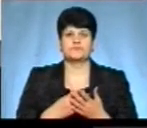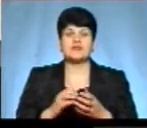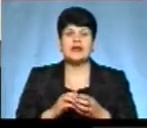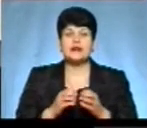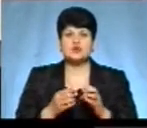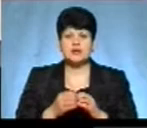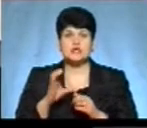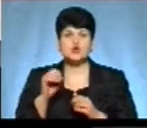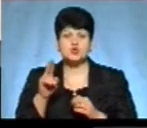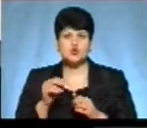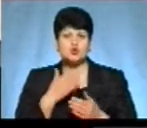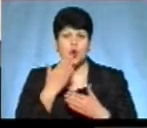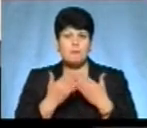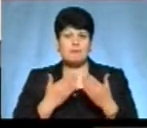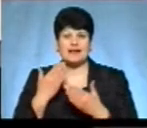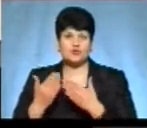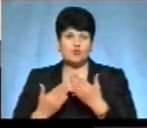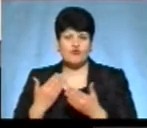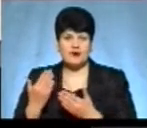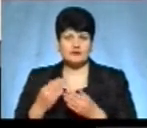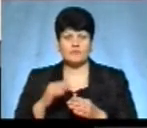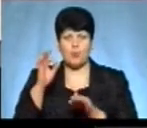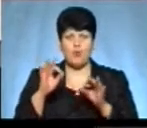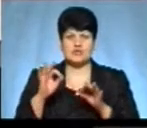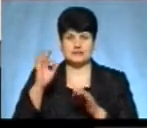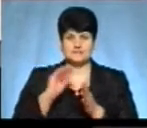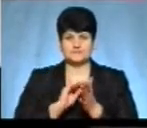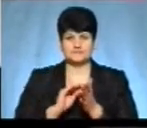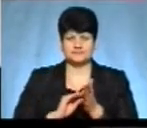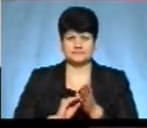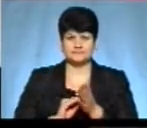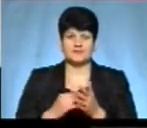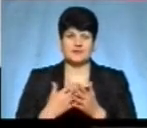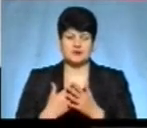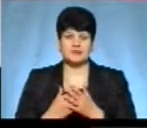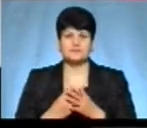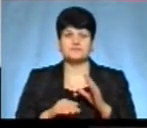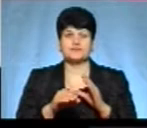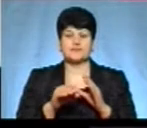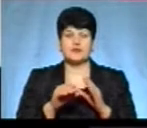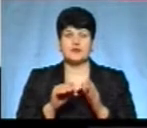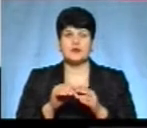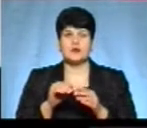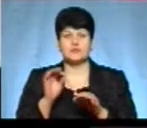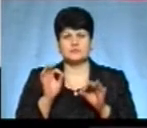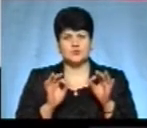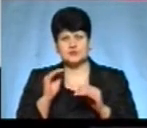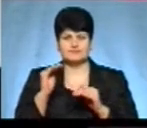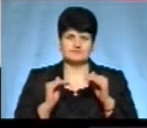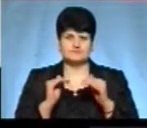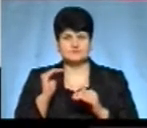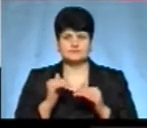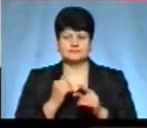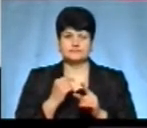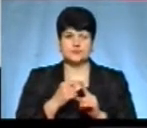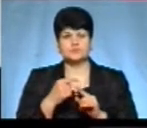результати соцопитувань показують певні відсотки нам. Так? Тобто, важливо звертати увагу, звичайно, на вибір перевірку, на похибку, ну, для тих вже, відповідно,